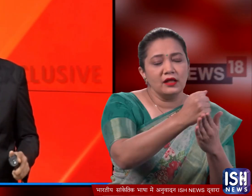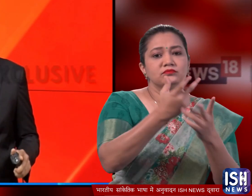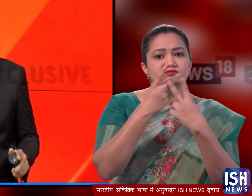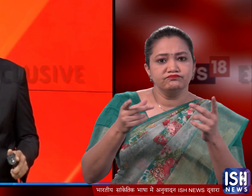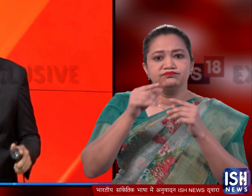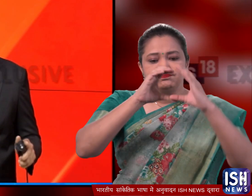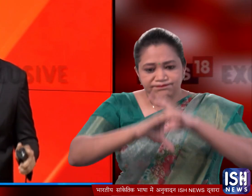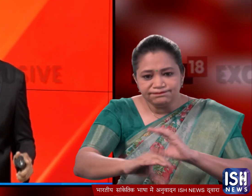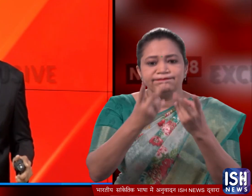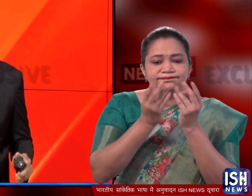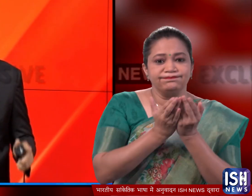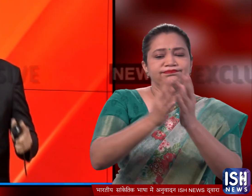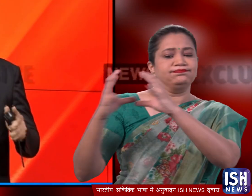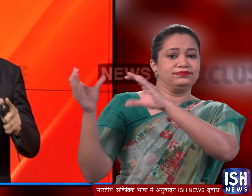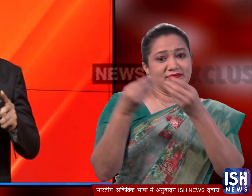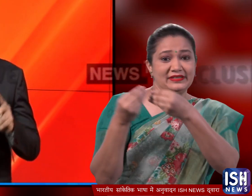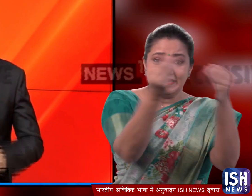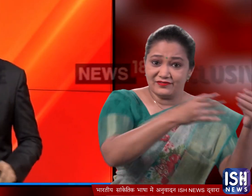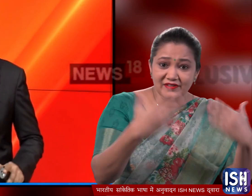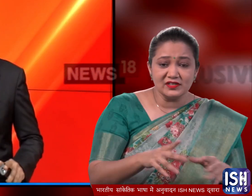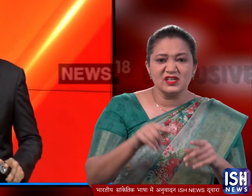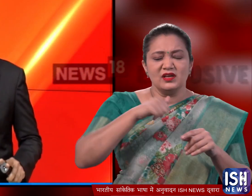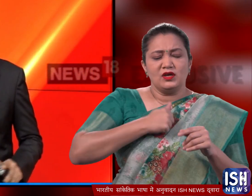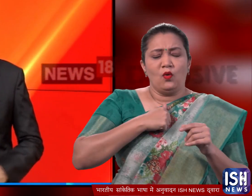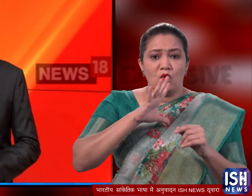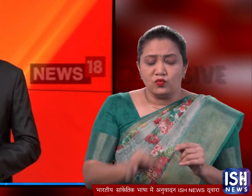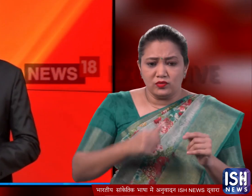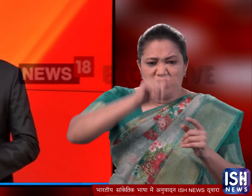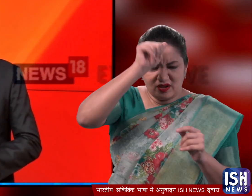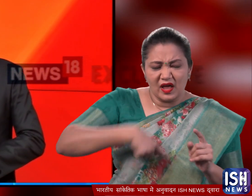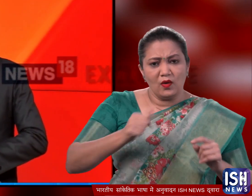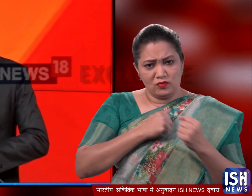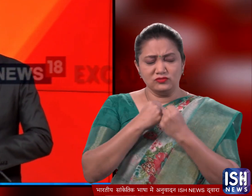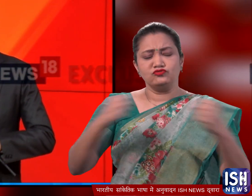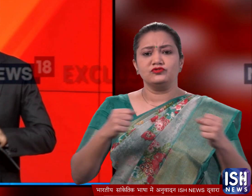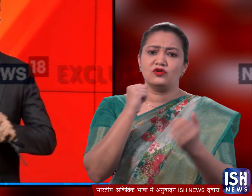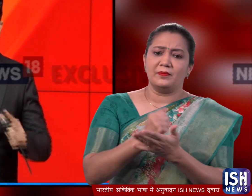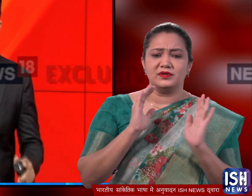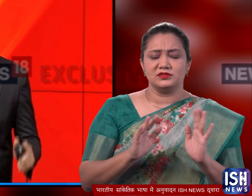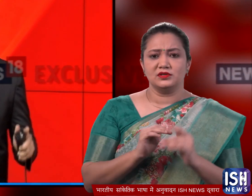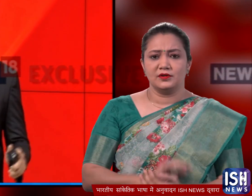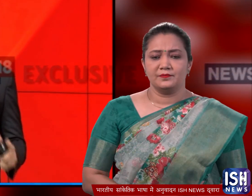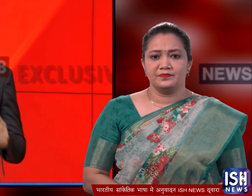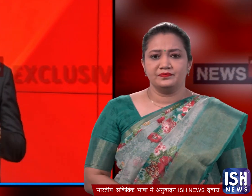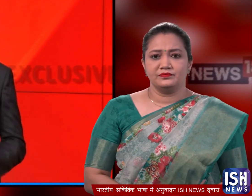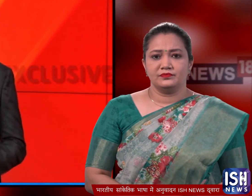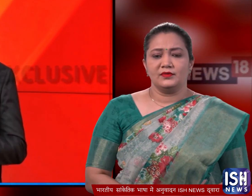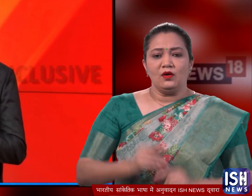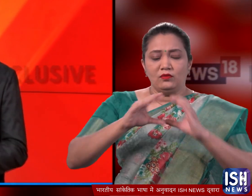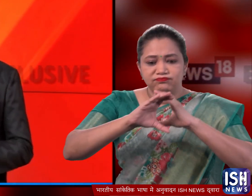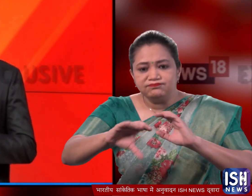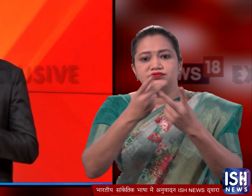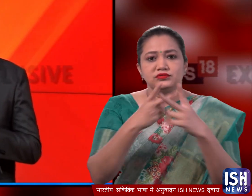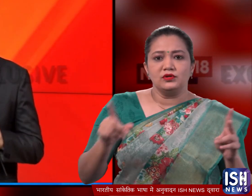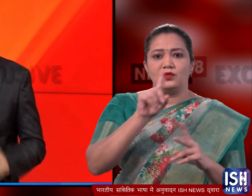और पनडुब्बियां दे रहा है और हिंद महासागर में इस दो तरफा चुनौती से निपटने के लिए भारतीय नौसेना कम से कम 170 युद्धपोत और पनडुब्बियों